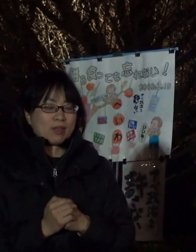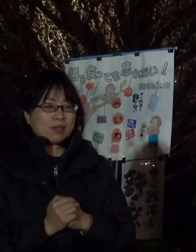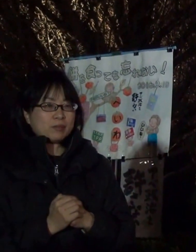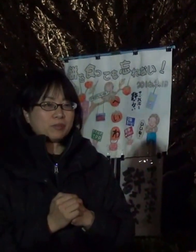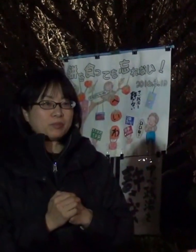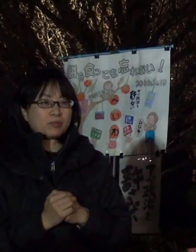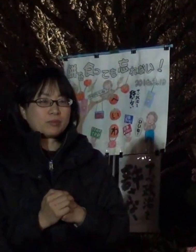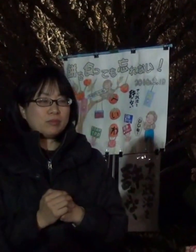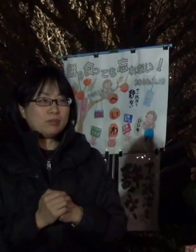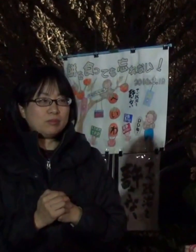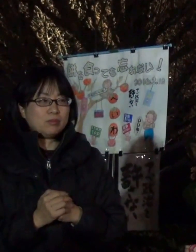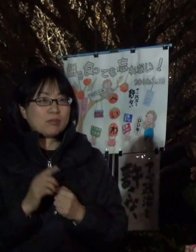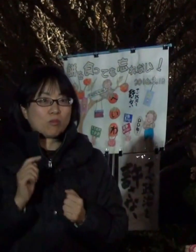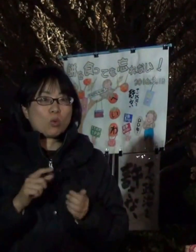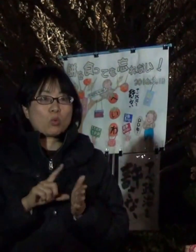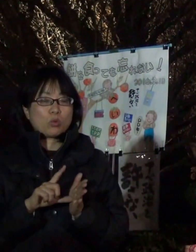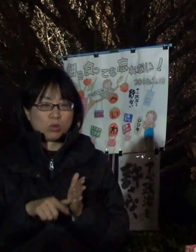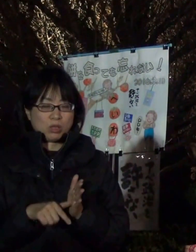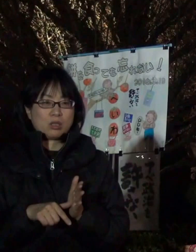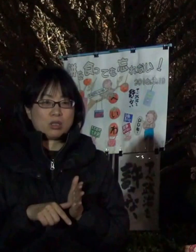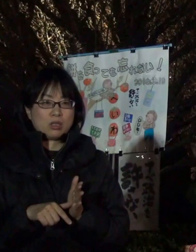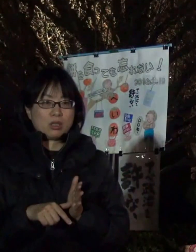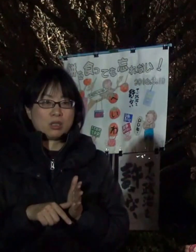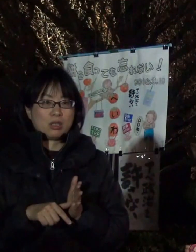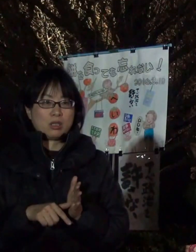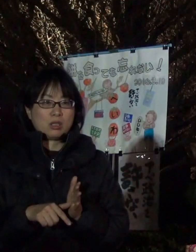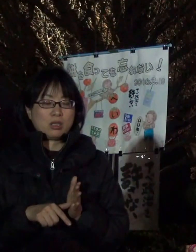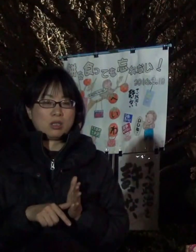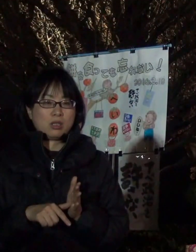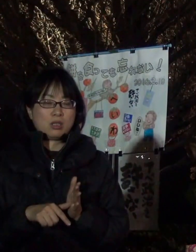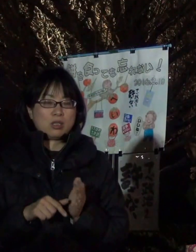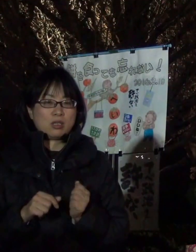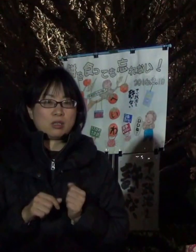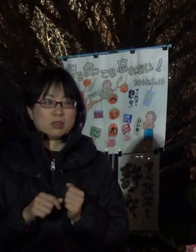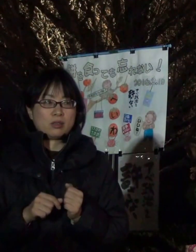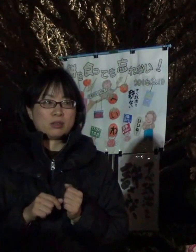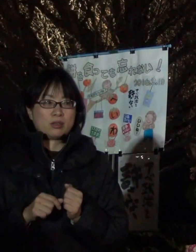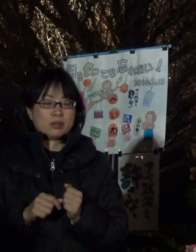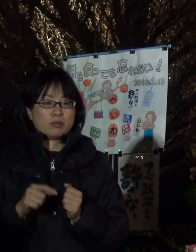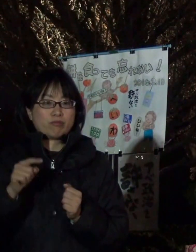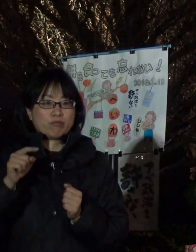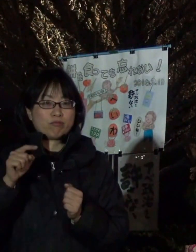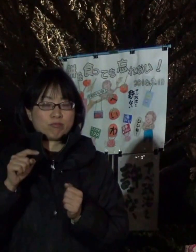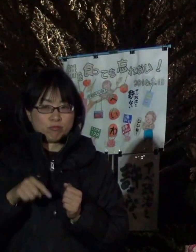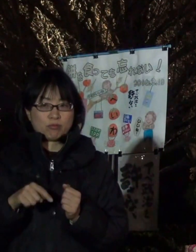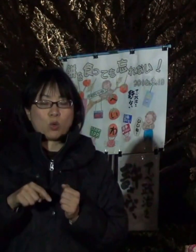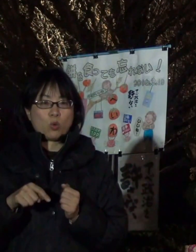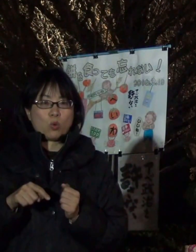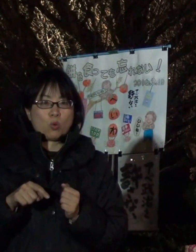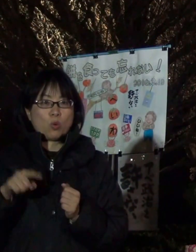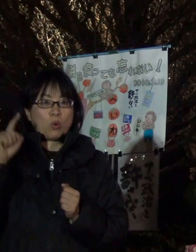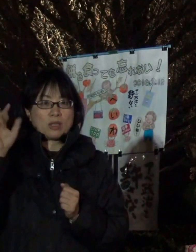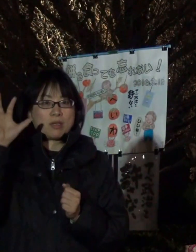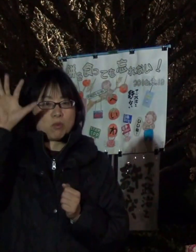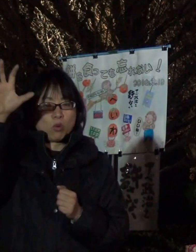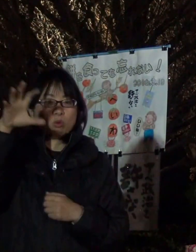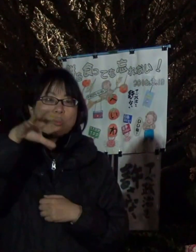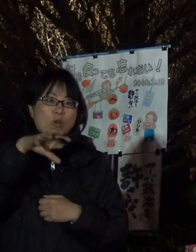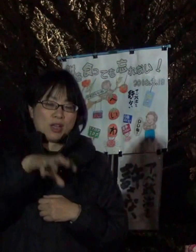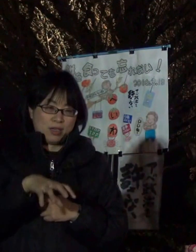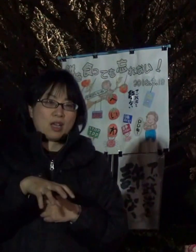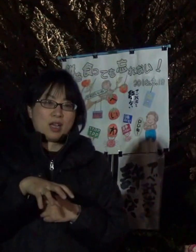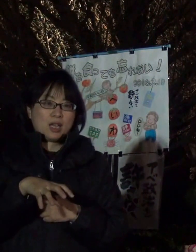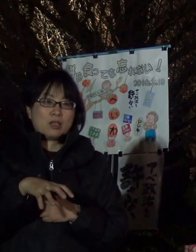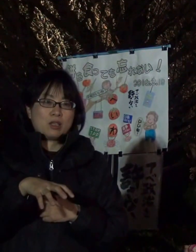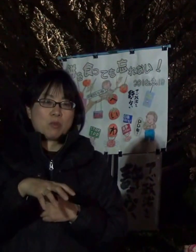ちょうどその時、ここへぐるぐる回ってる時に、ここの希望のエリアともお付き合いが始まって